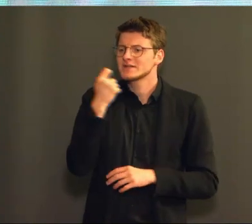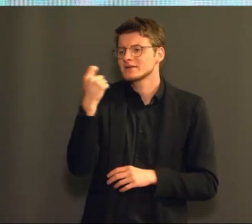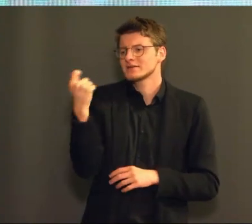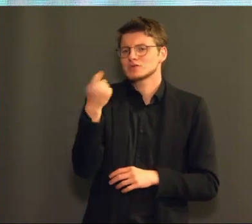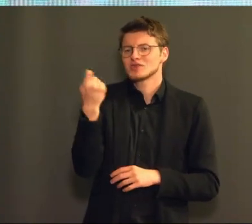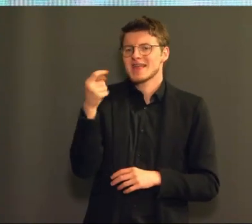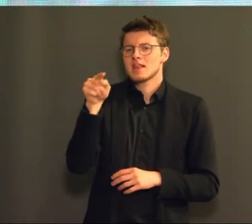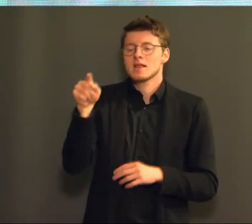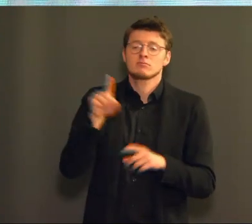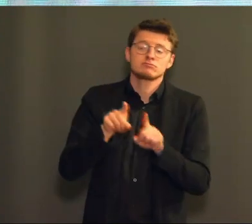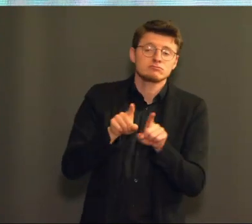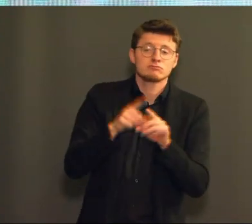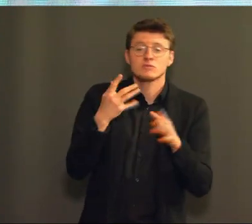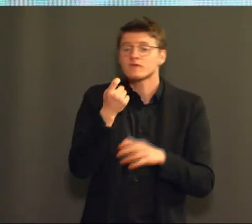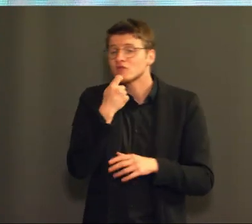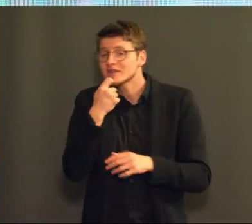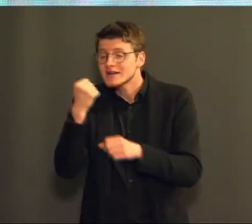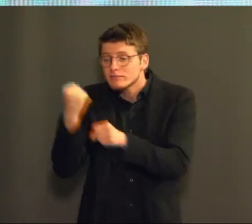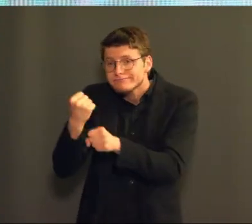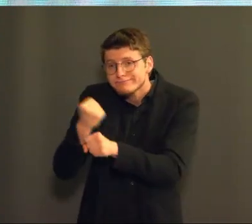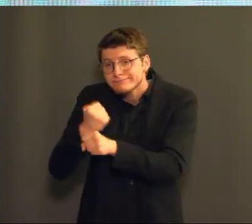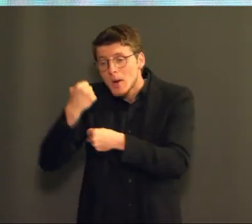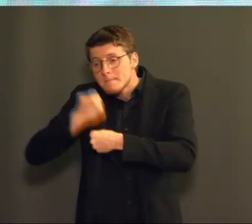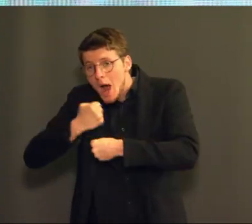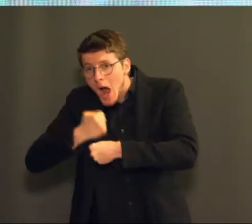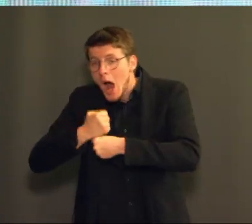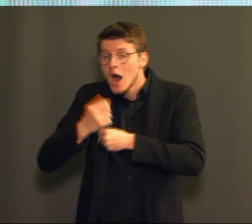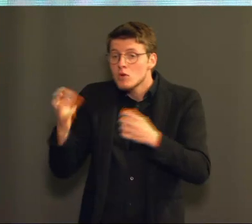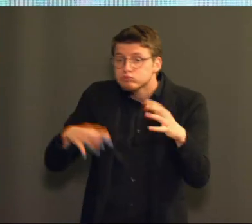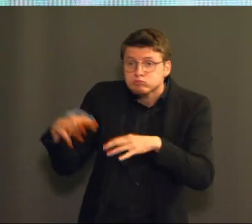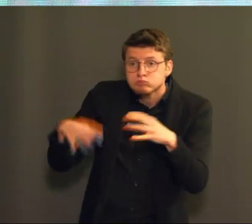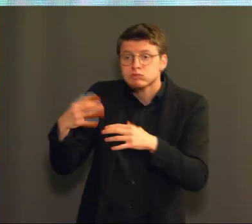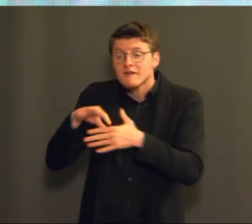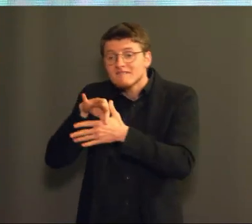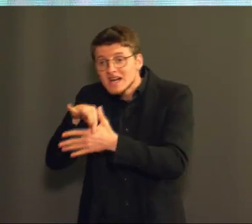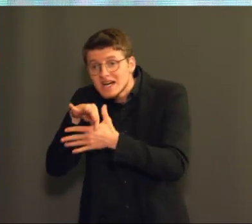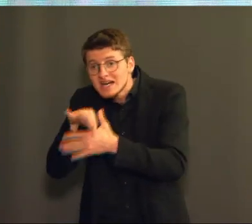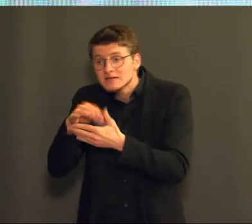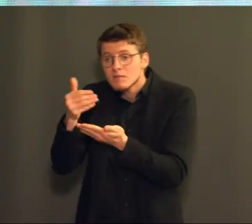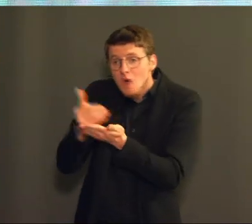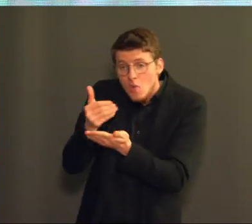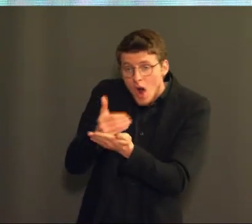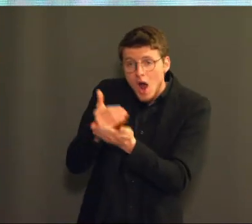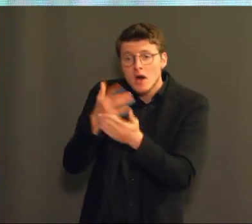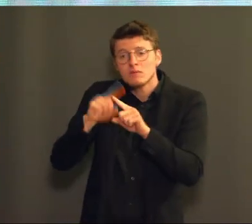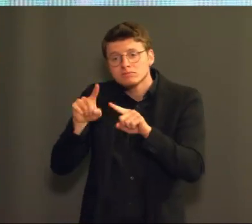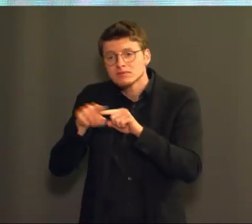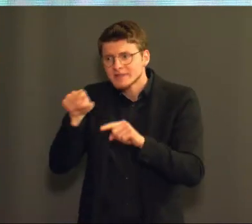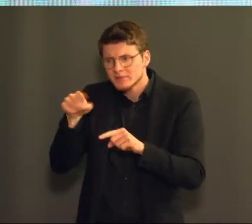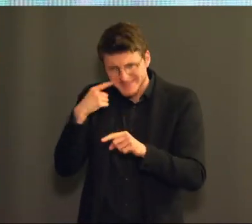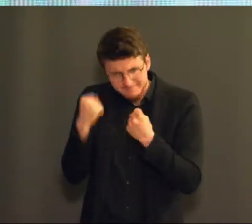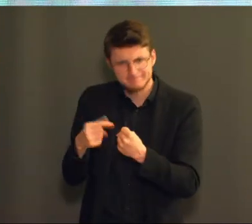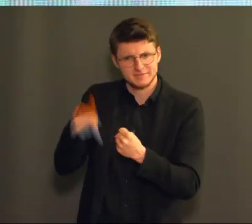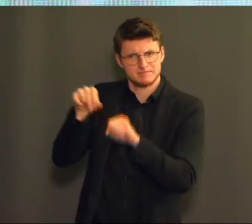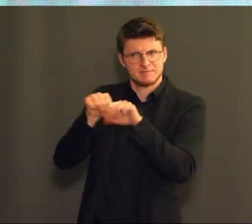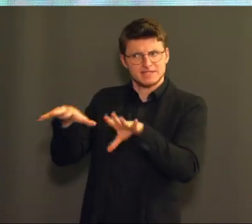sectoren voor verwerking, productie en bewaring van vlees toch bijzonder hoge incidenties kennen.